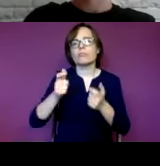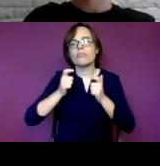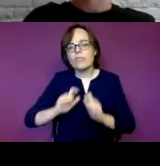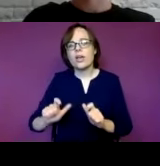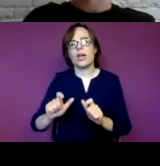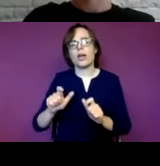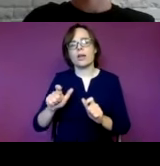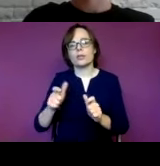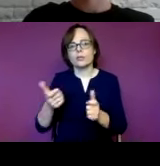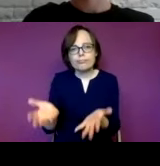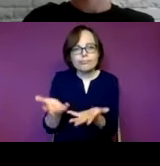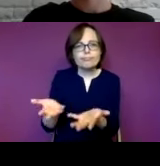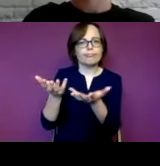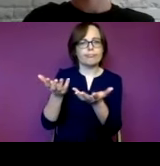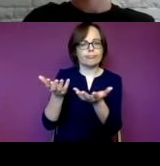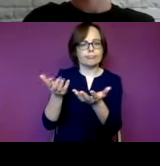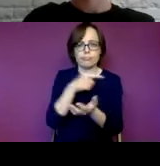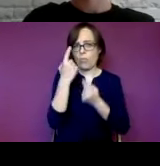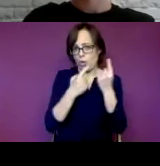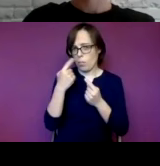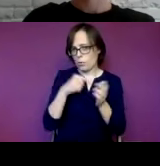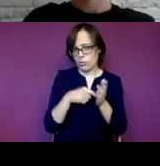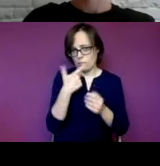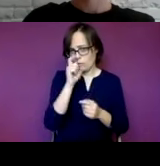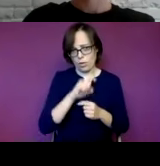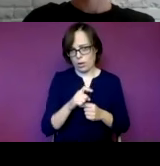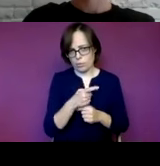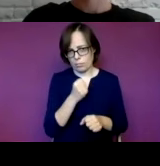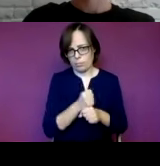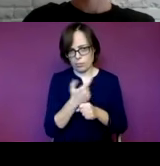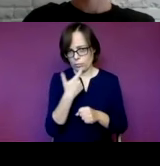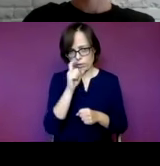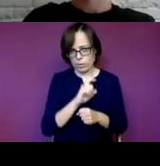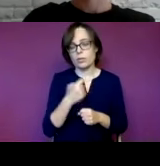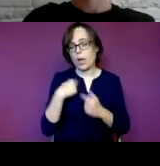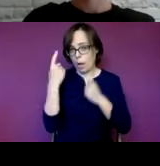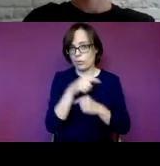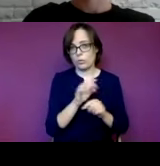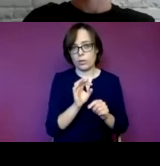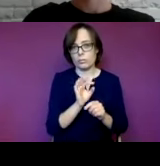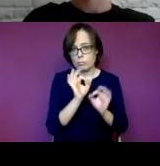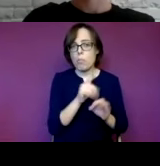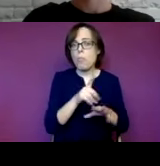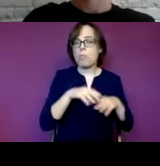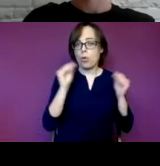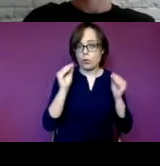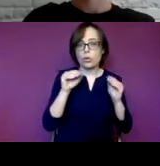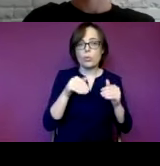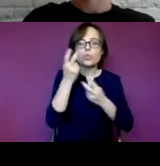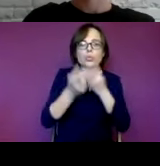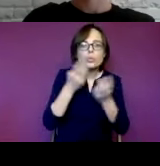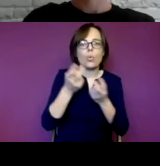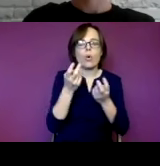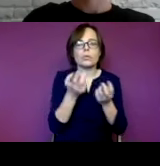wiejskość właśnie, myślę, że to robi całkiem nieźle i myślę, że jest to pewien zaczątek do tego, aby tworzyć grupę i szukać takiej wsi, które